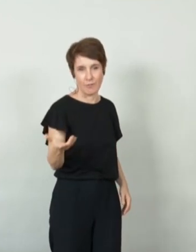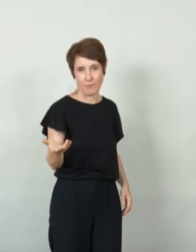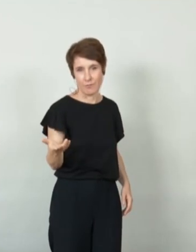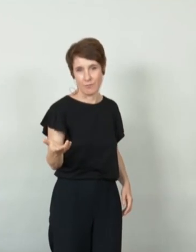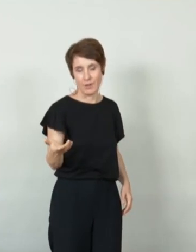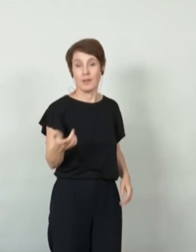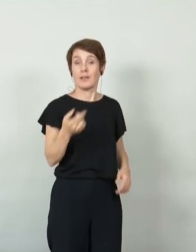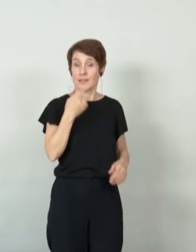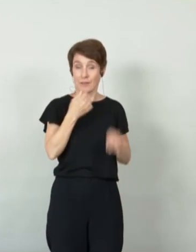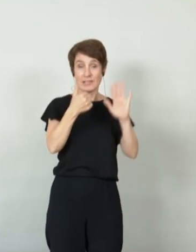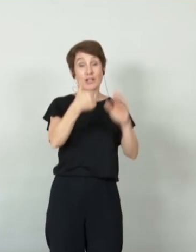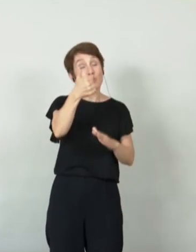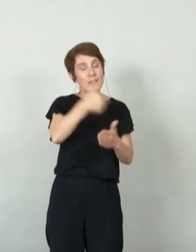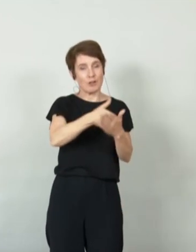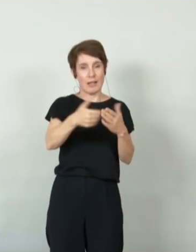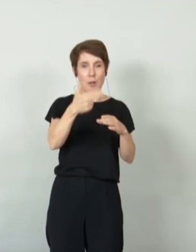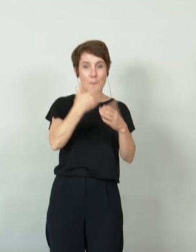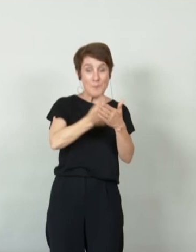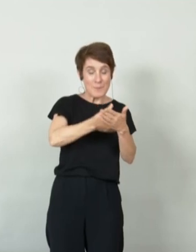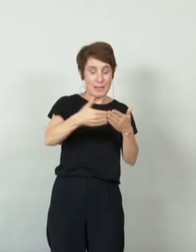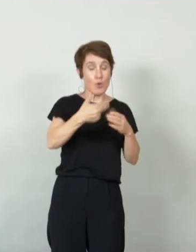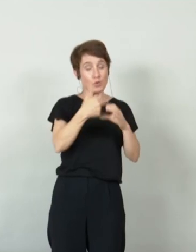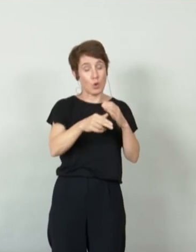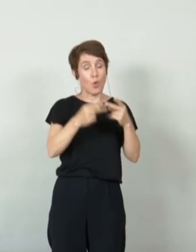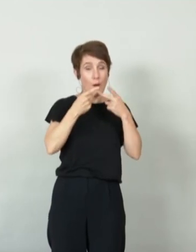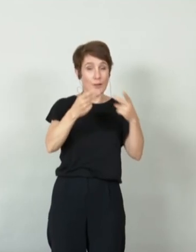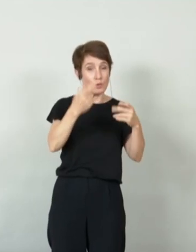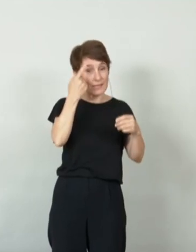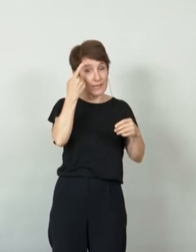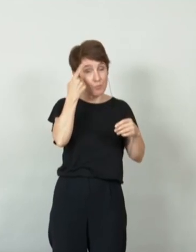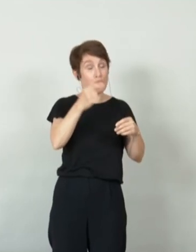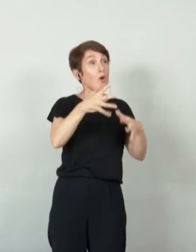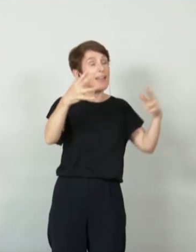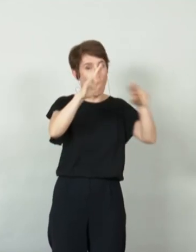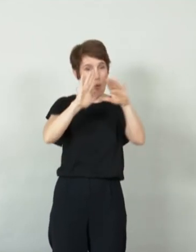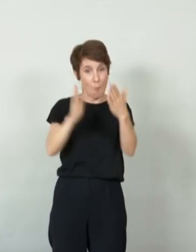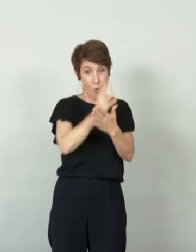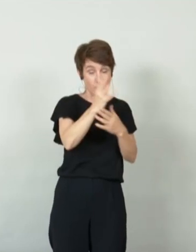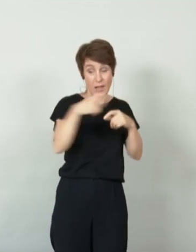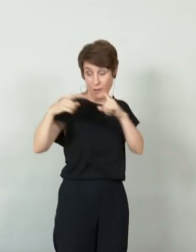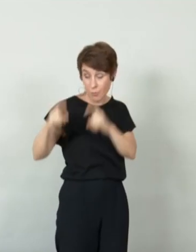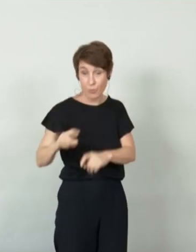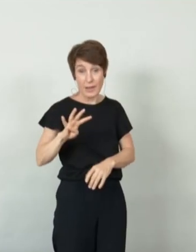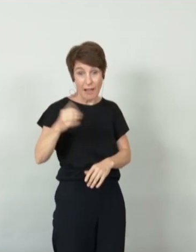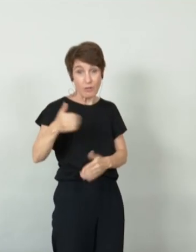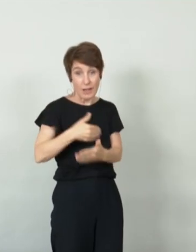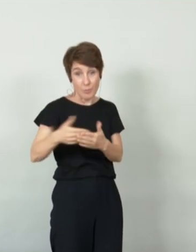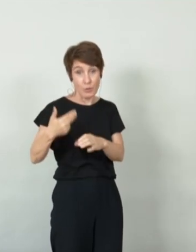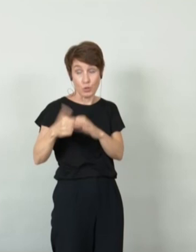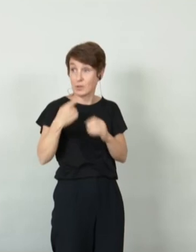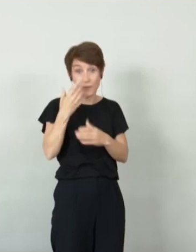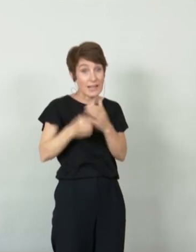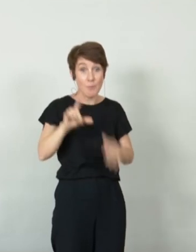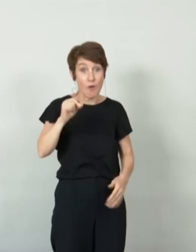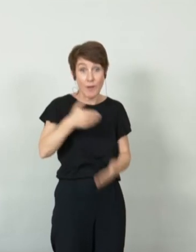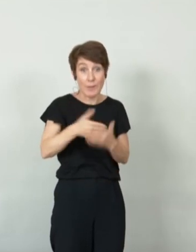départ 61 millions d'euros annoncé pour ses grands projets 40 millions d'euros effectivement investi soit 21 millions d'euros d'investissements absents